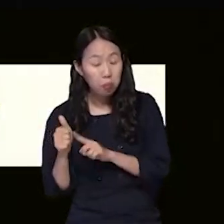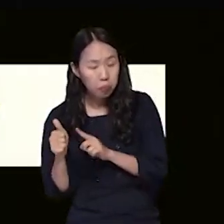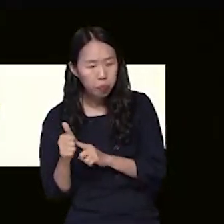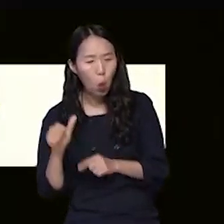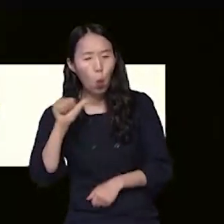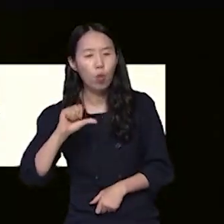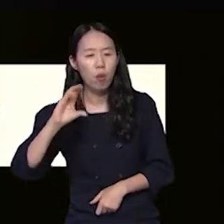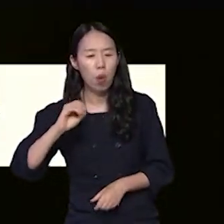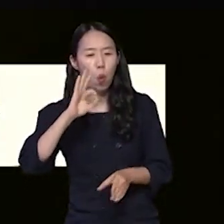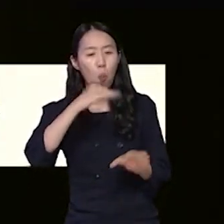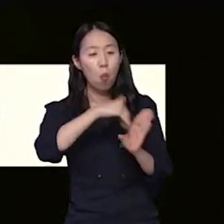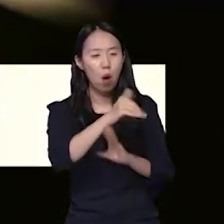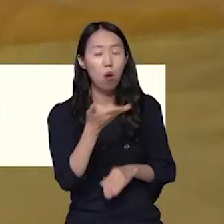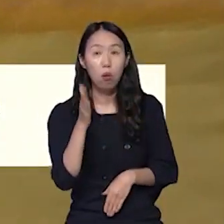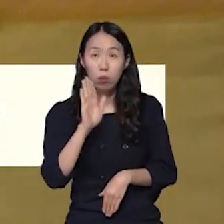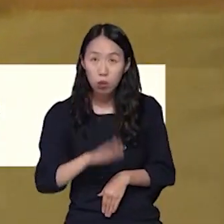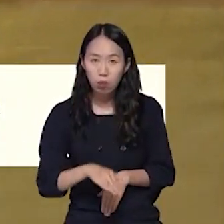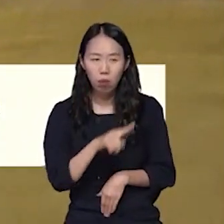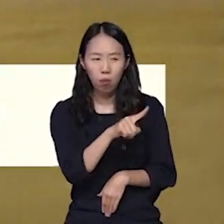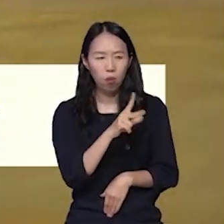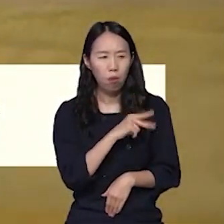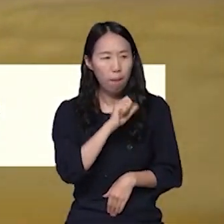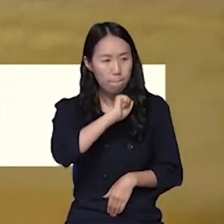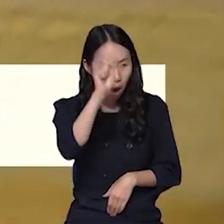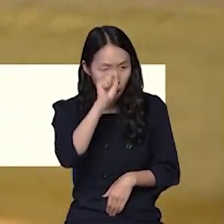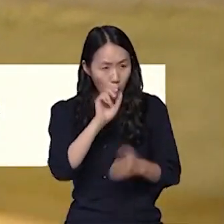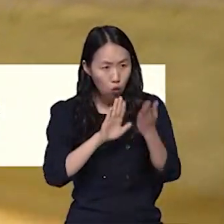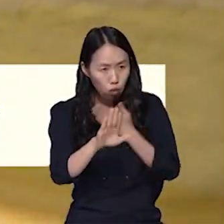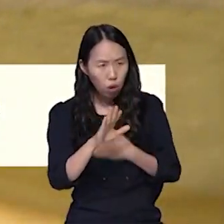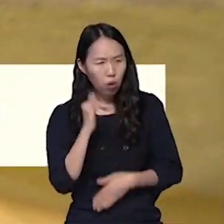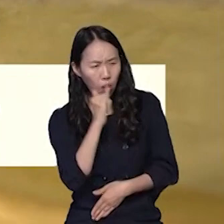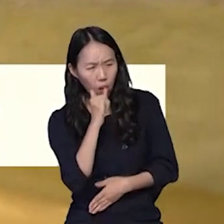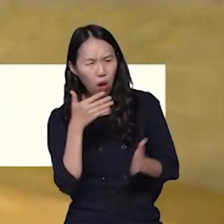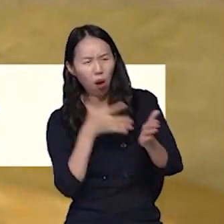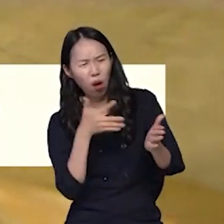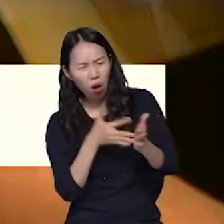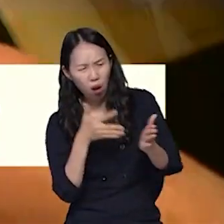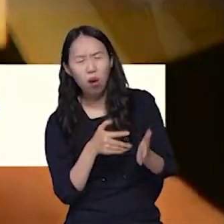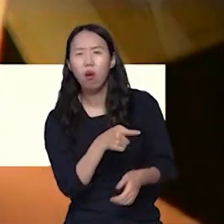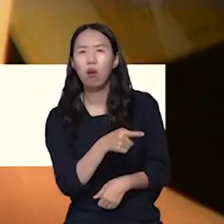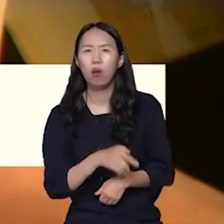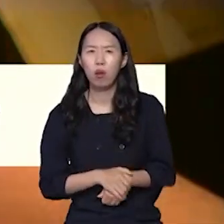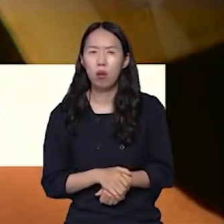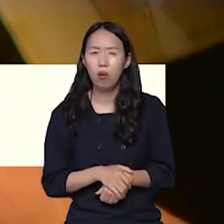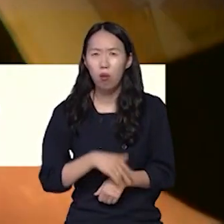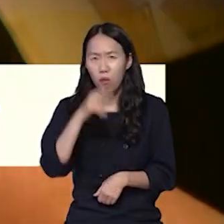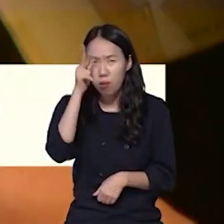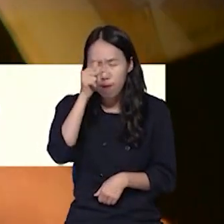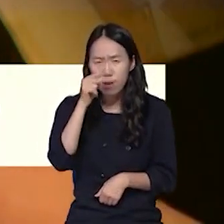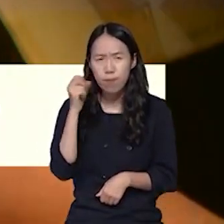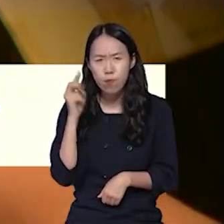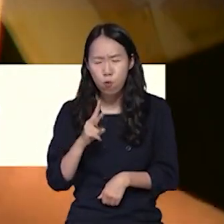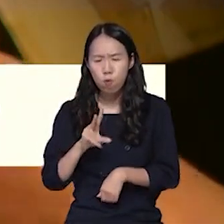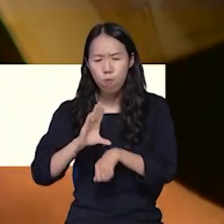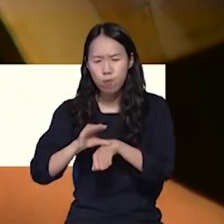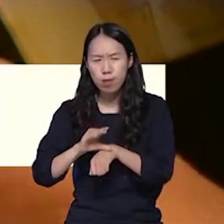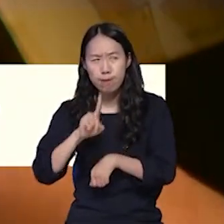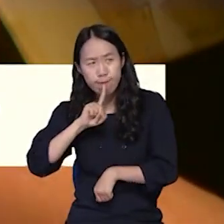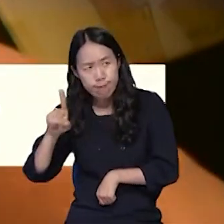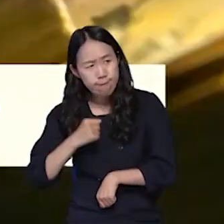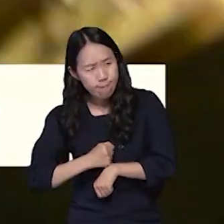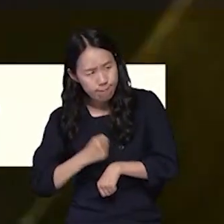원을 입금했지만 A 의원이 당선된 뒤 연락을 끊었다고 주장했습니다. 수사기관과 언론에 제보하겠다고